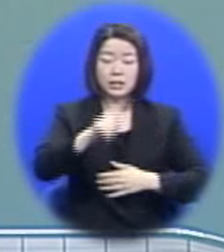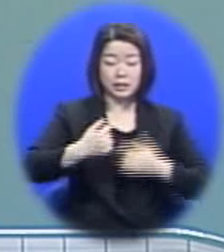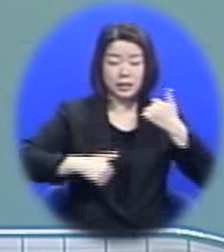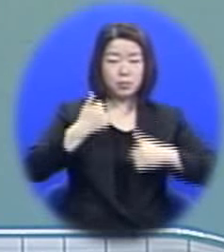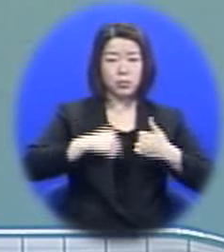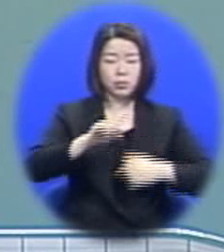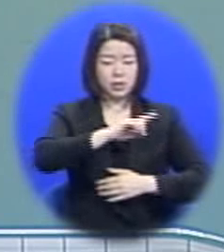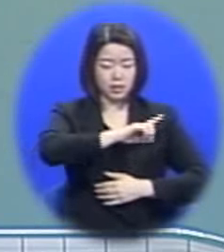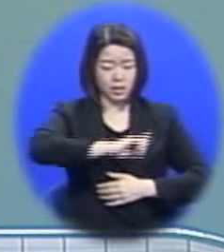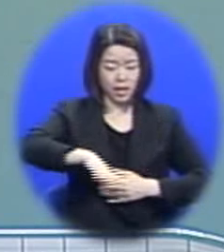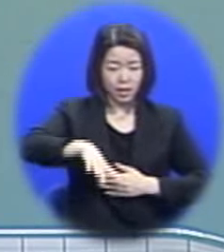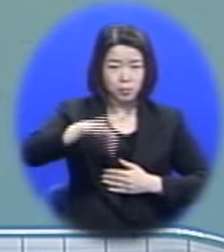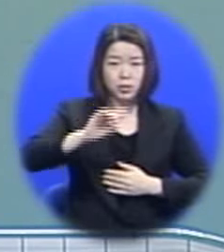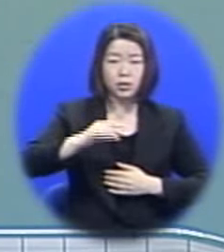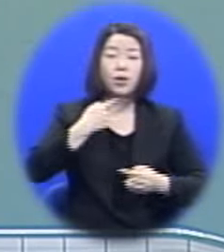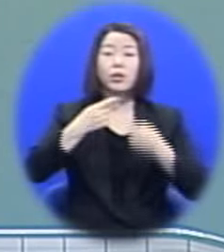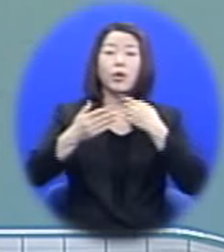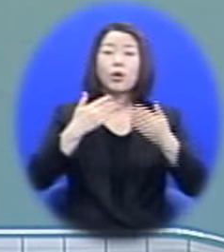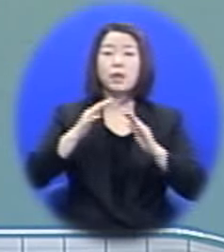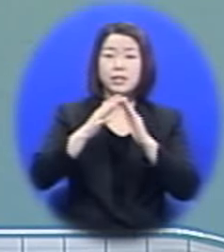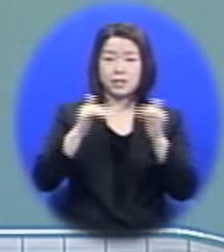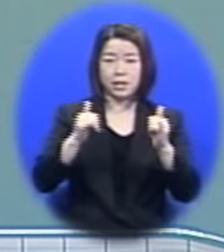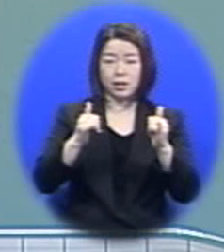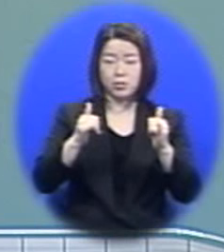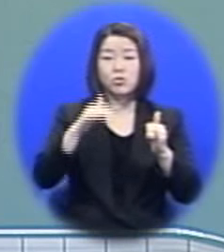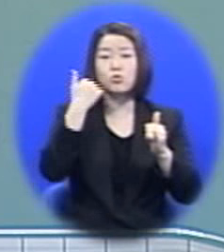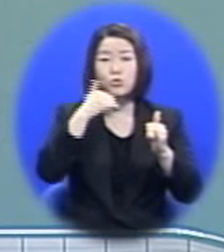가장 먼저 경험하는 사람이 아내인